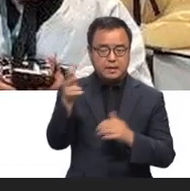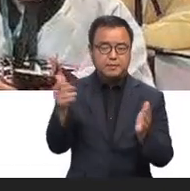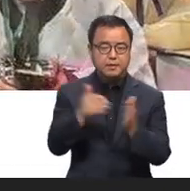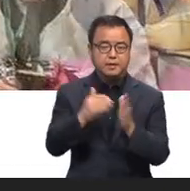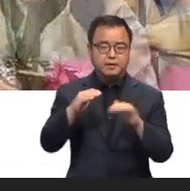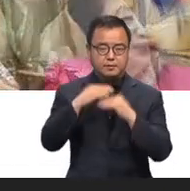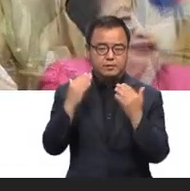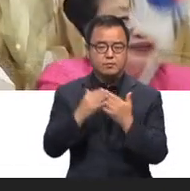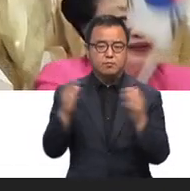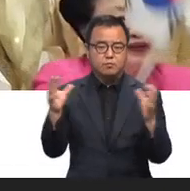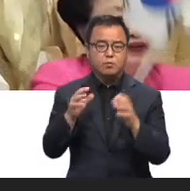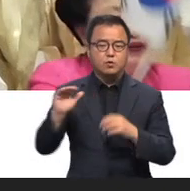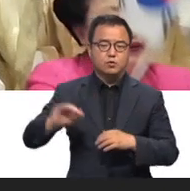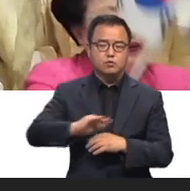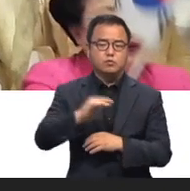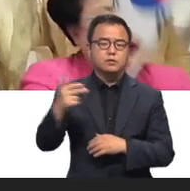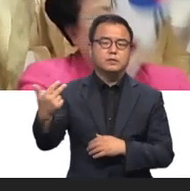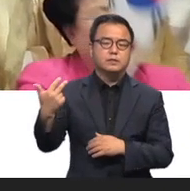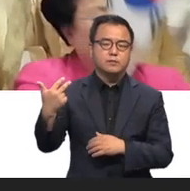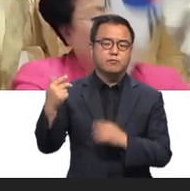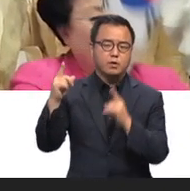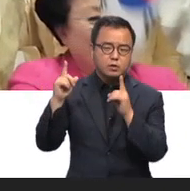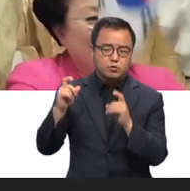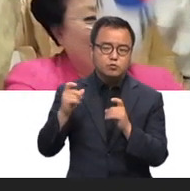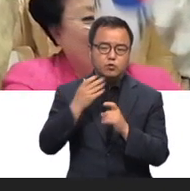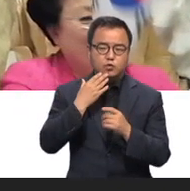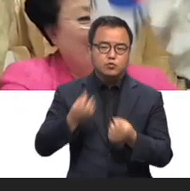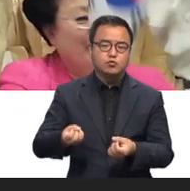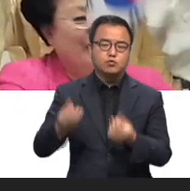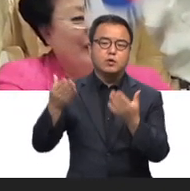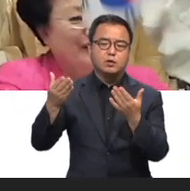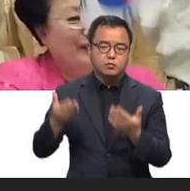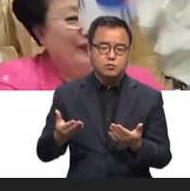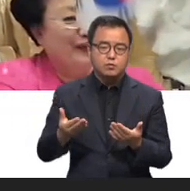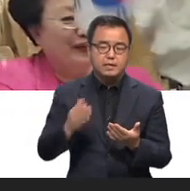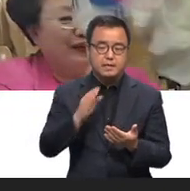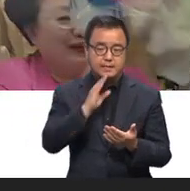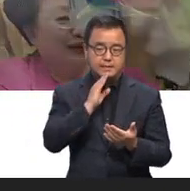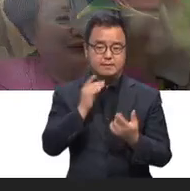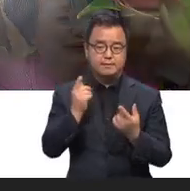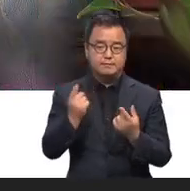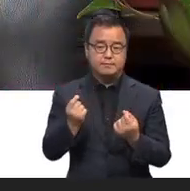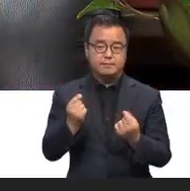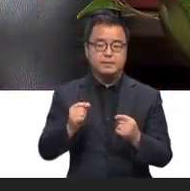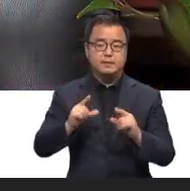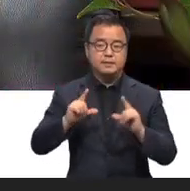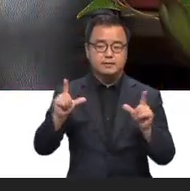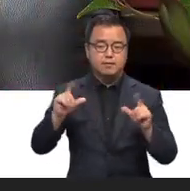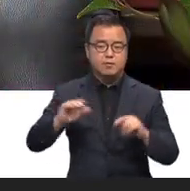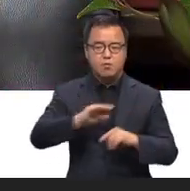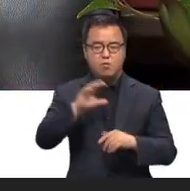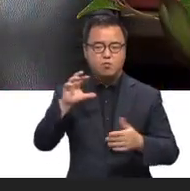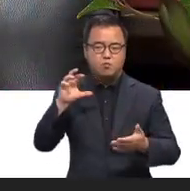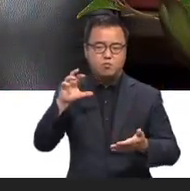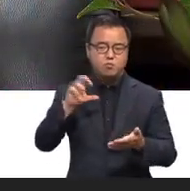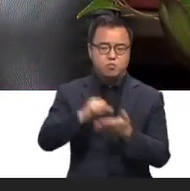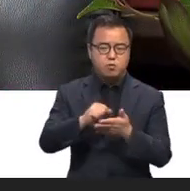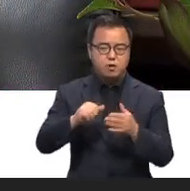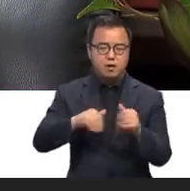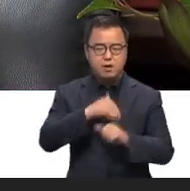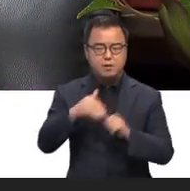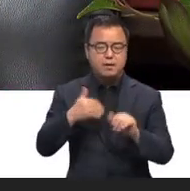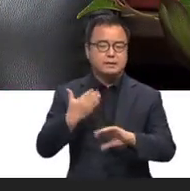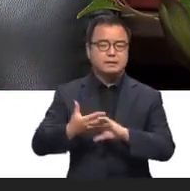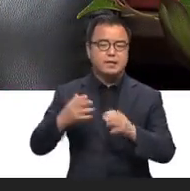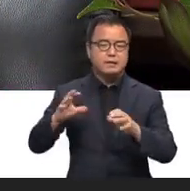몰려서 우대를 찍 꽃 같이 축하해주고 아속 그날 우리가 압권 이었어요 다른 나라는 그렇게